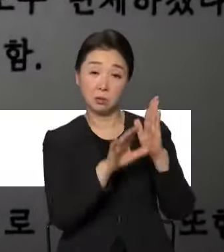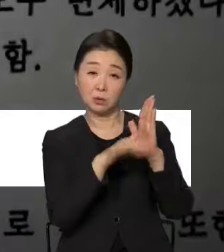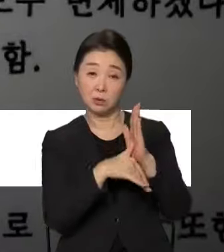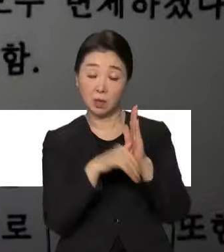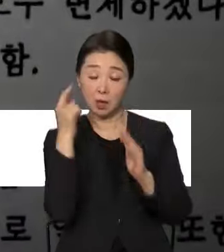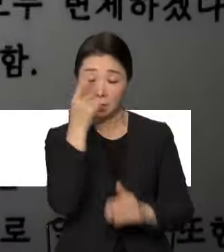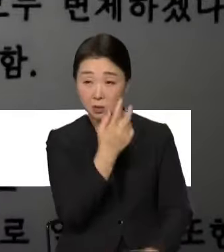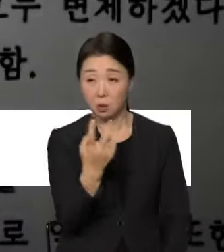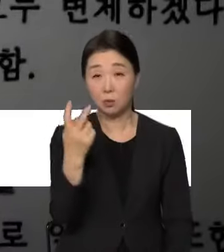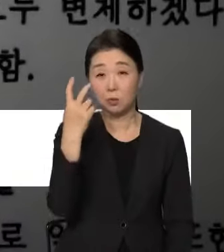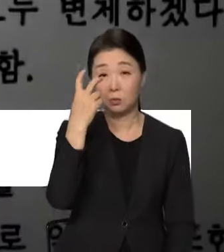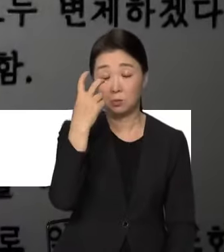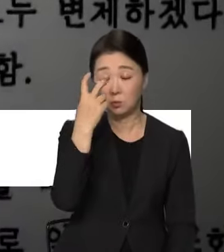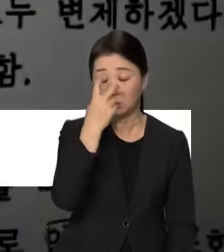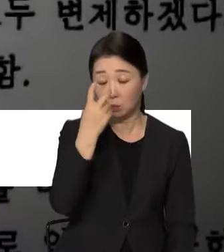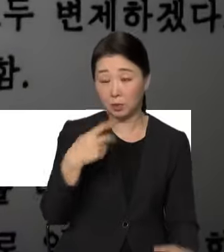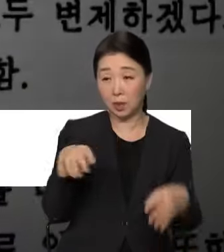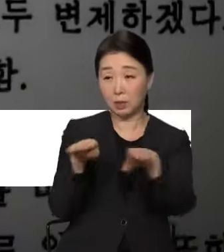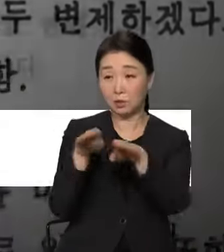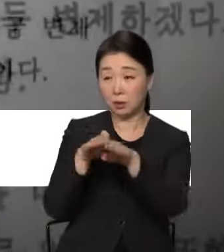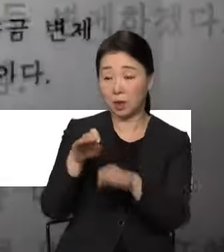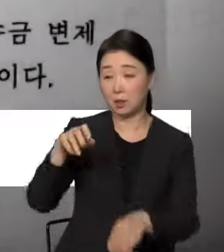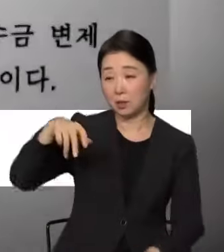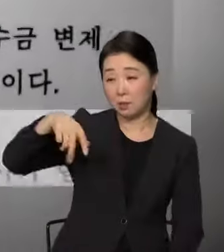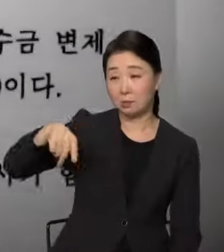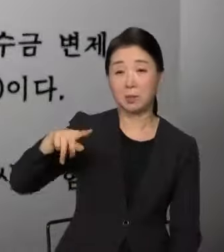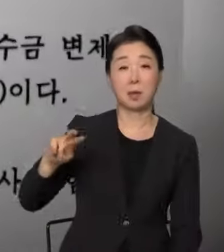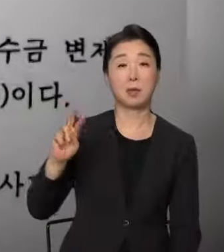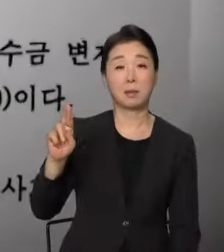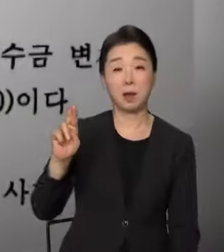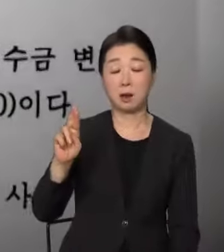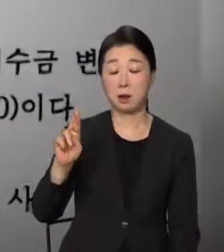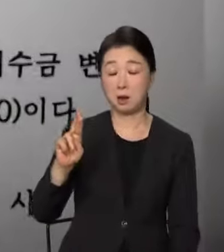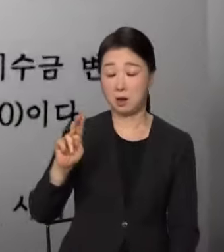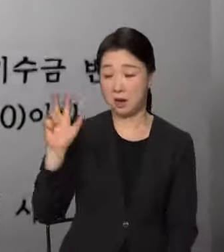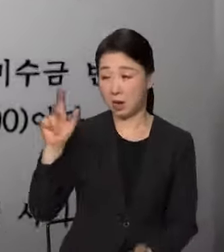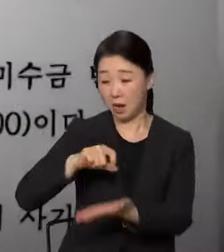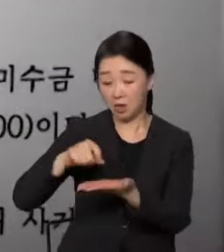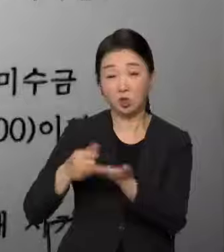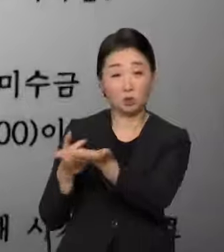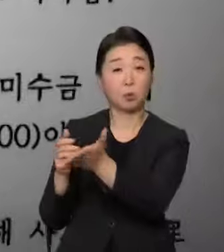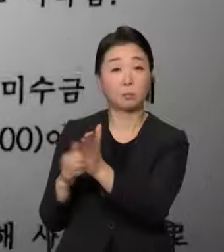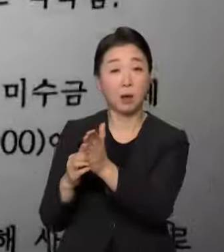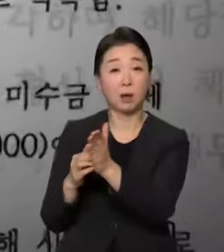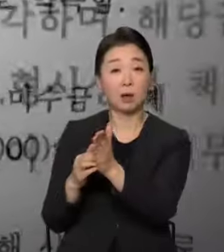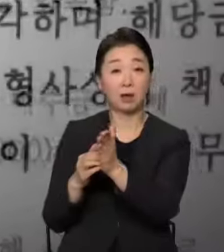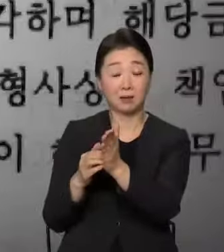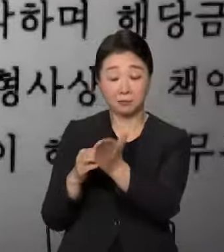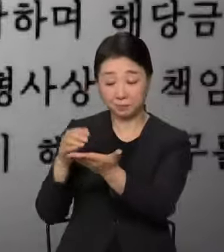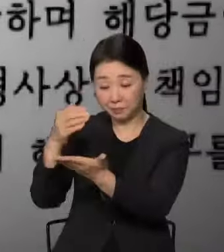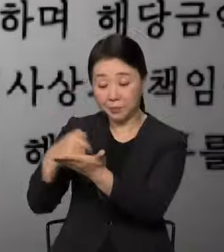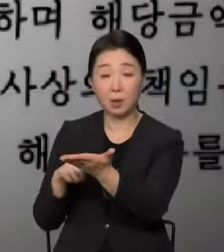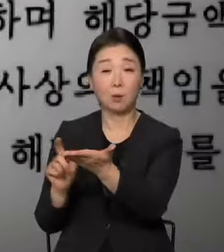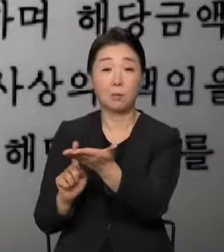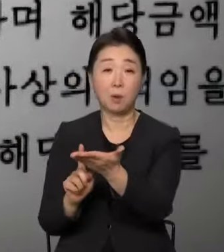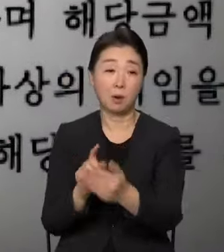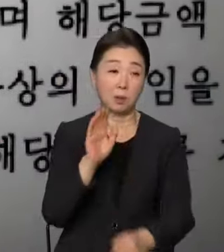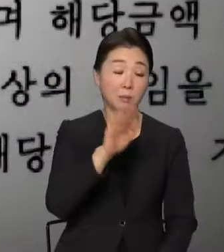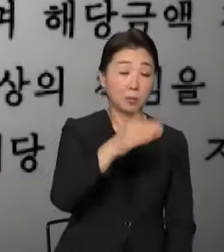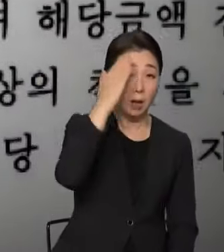여론조사기관 PNR에 써준 채무이행 각서입니다. 각서에 따르면 PNR은 지난 대선 당시